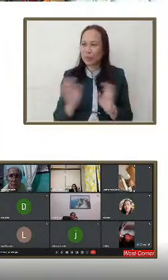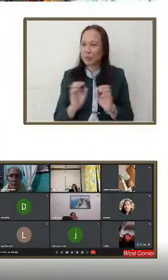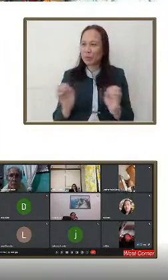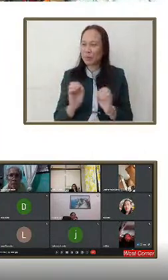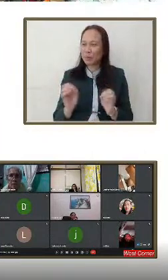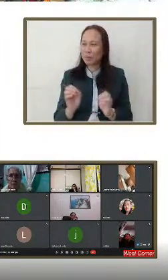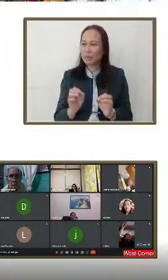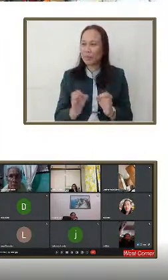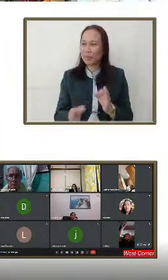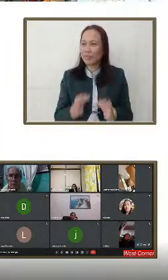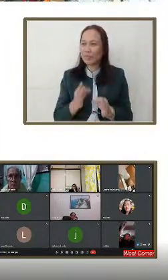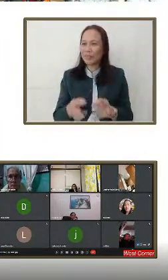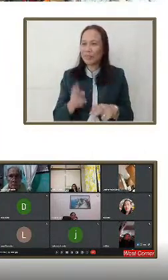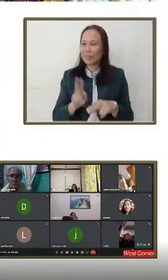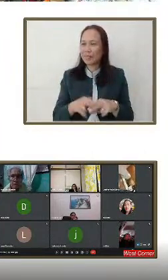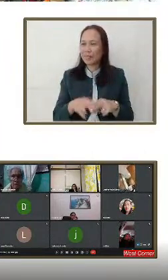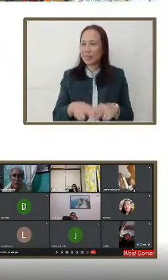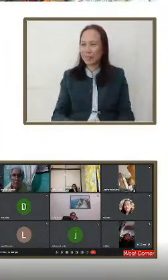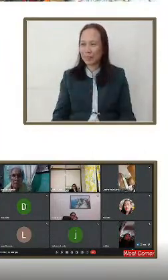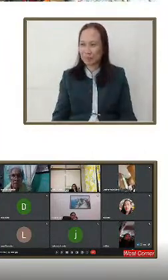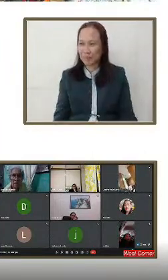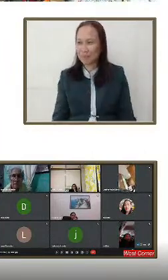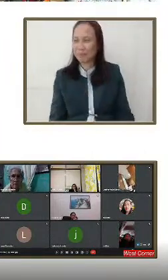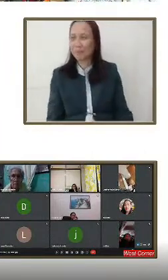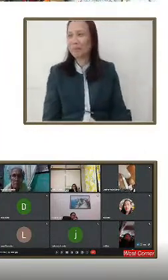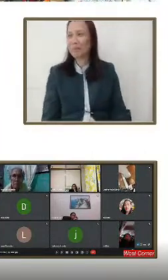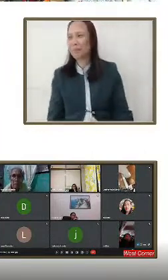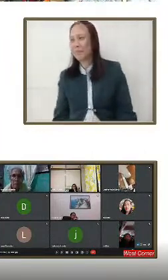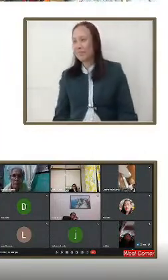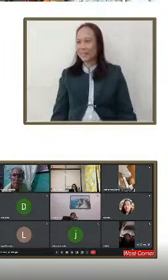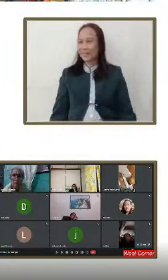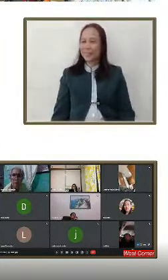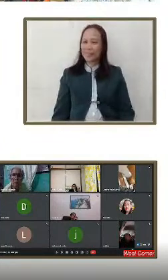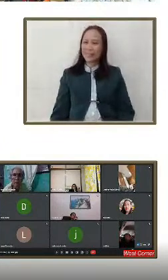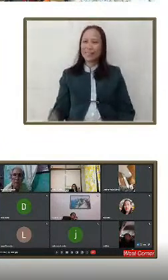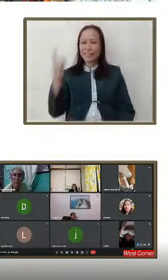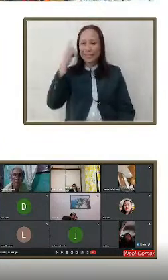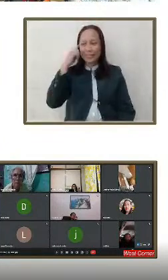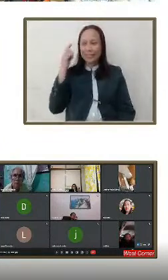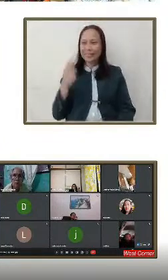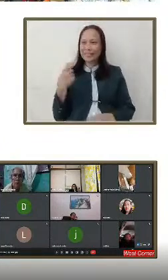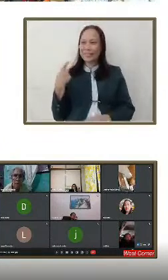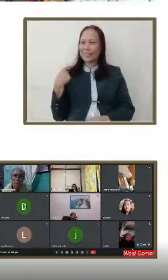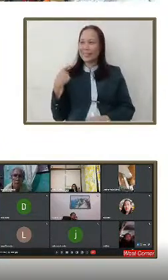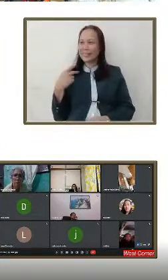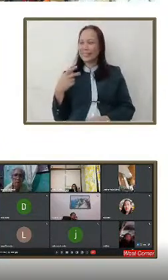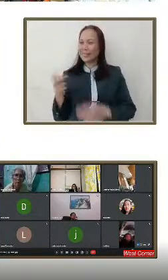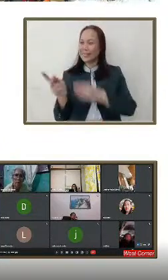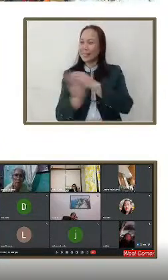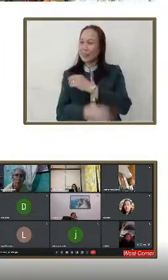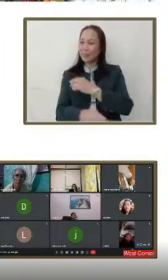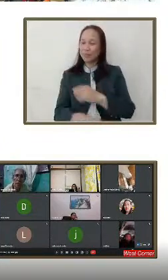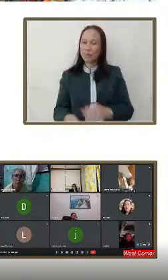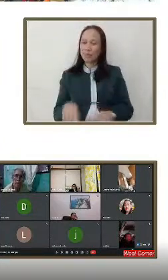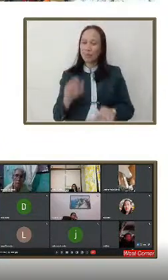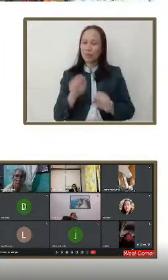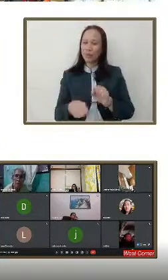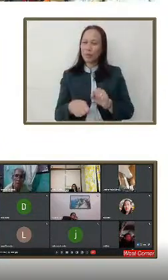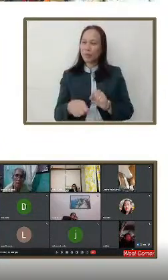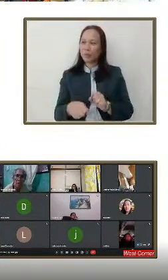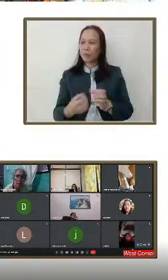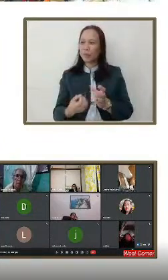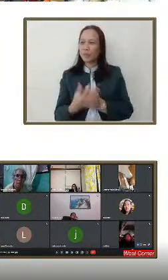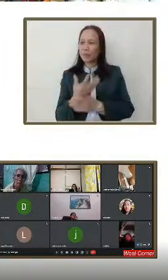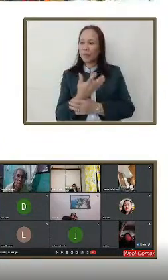ang kalagayan nila. Para na kayong, parang tingin nyo, pinaparusahan ng anak ninyo eh. Kaya lumalaki tuloy